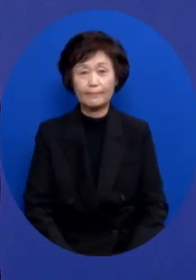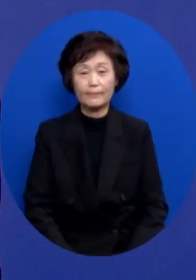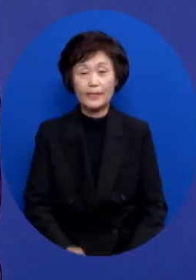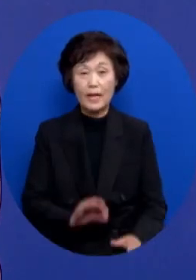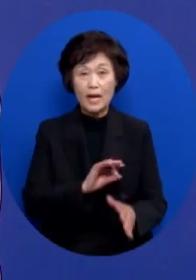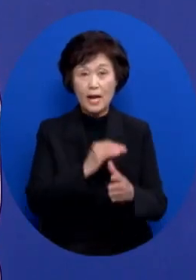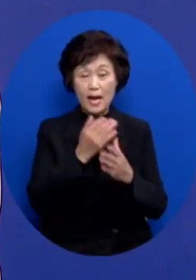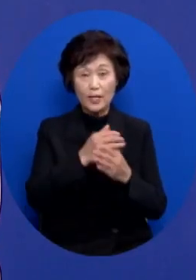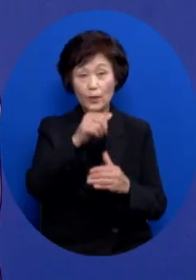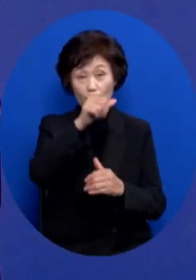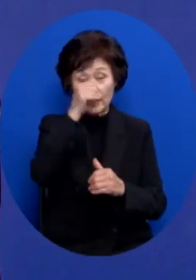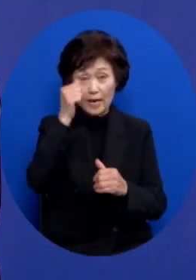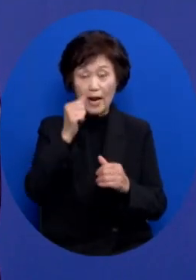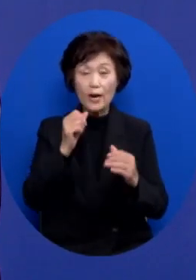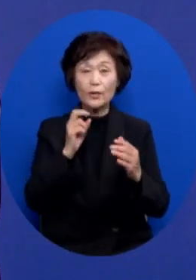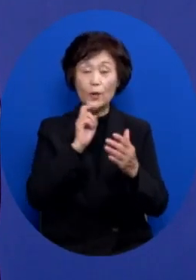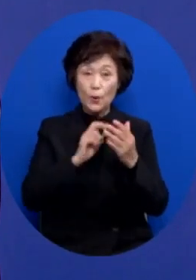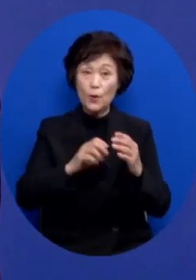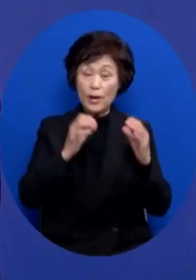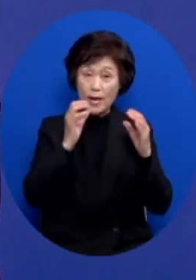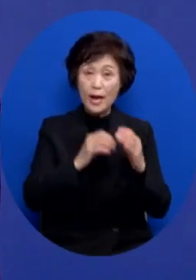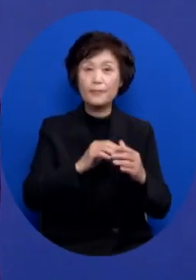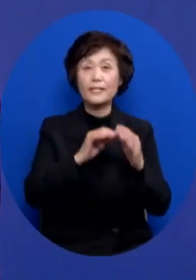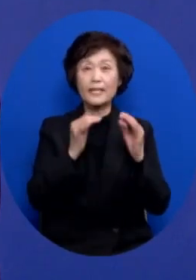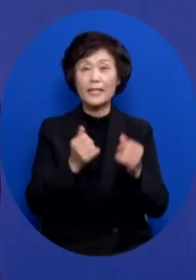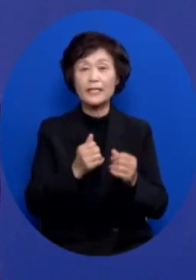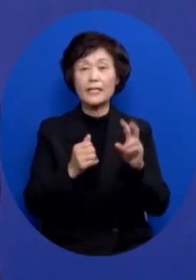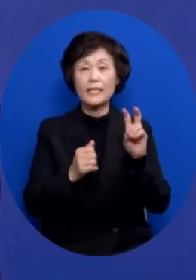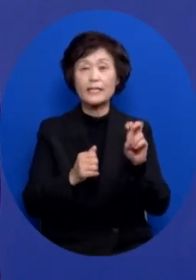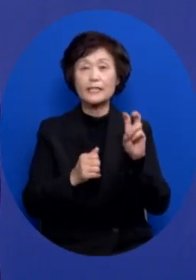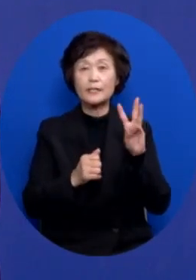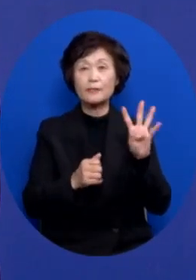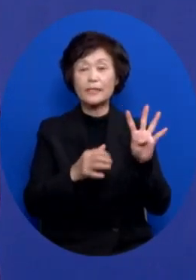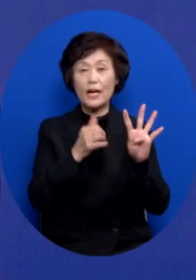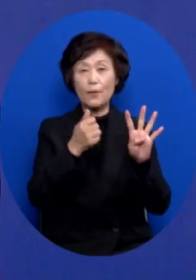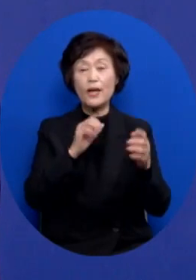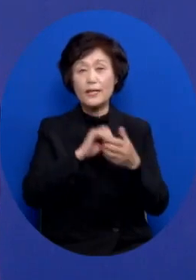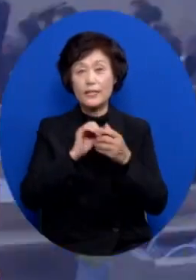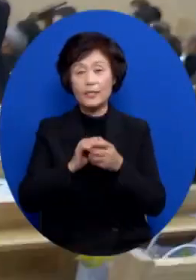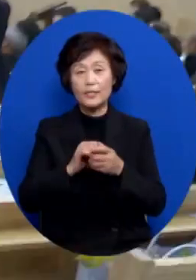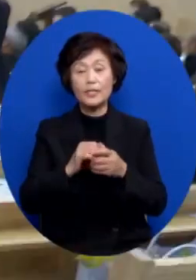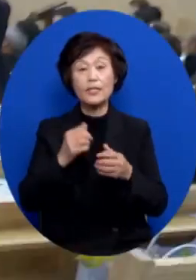안동 장로 합창단이 지난 22일 제 24회 정기연 주회를